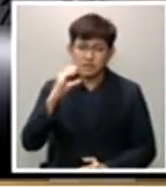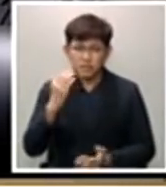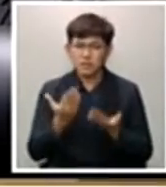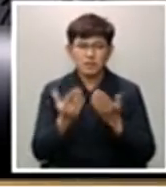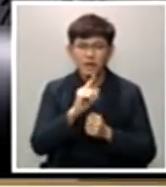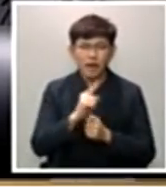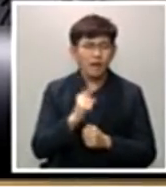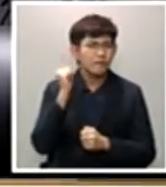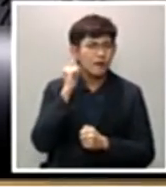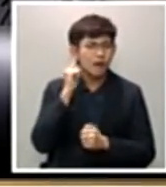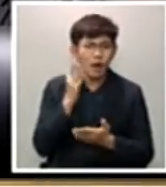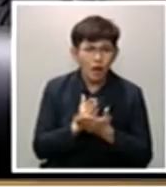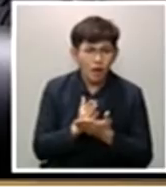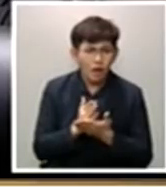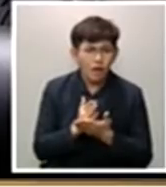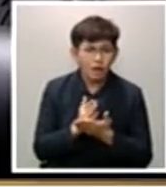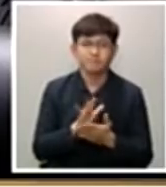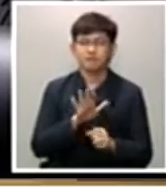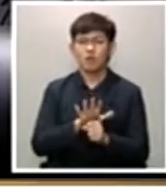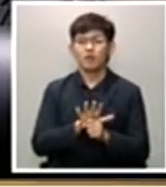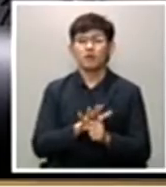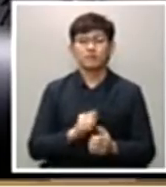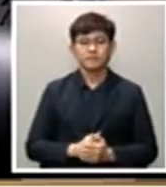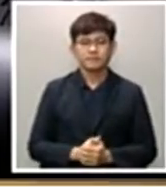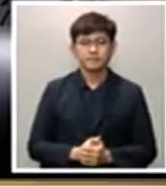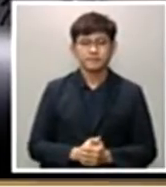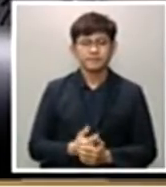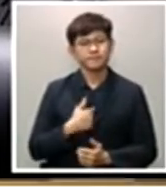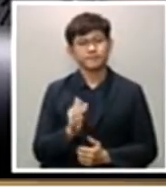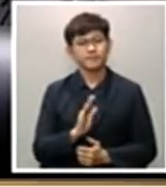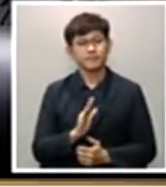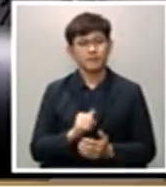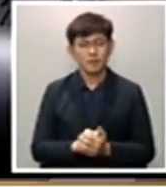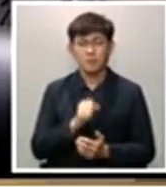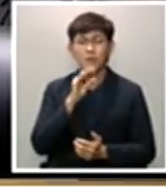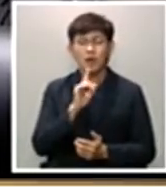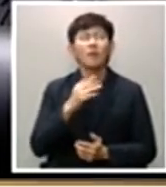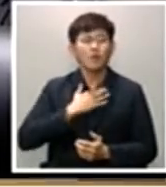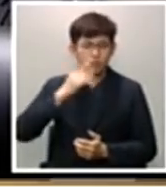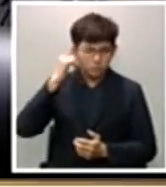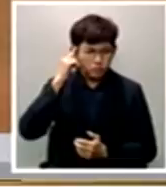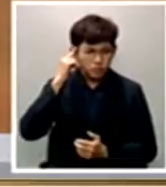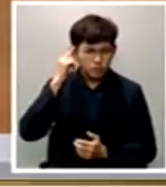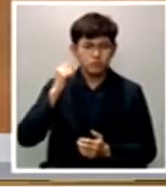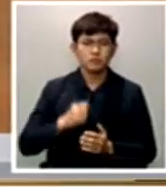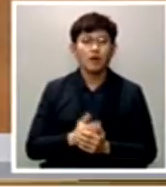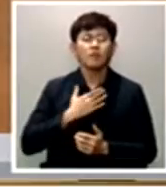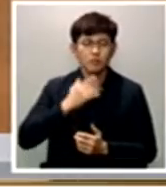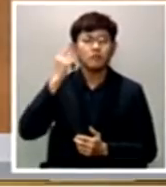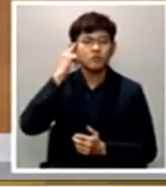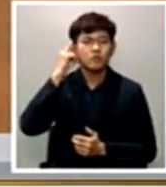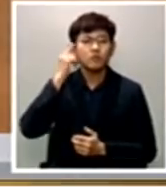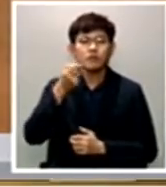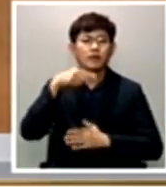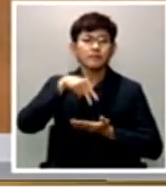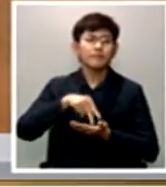ฟังดีๆก็มีการเบรก พอแล้วครับ กับชับแล้วครับ คือผมรู้เรื่องแล้วนะครับผมรู้เรื่องแล้วว่าท่าน